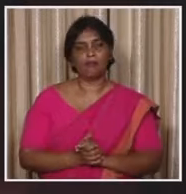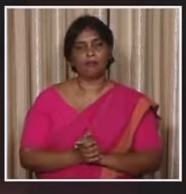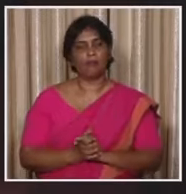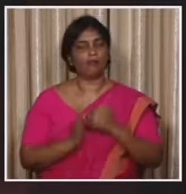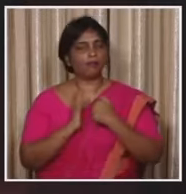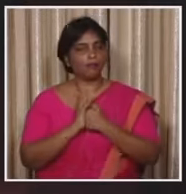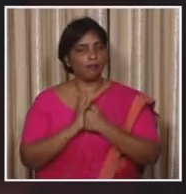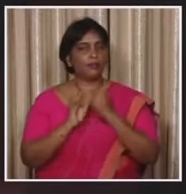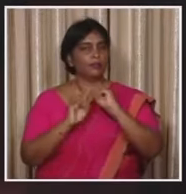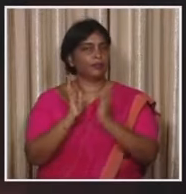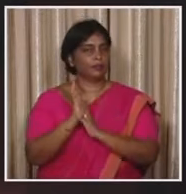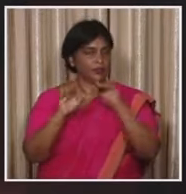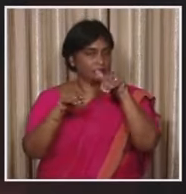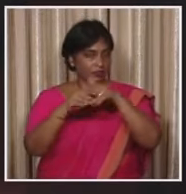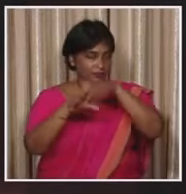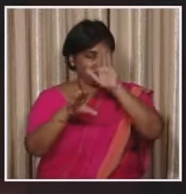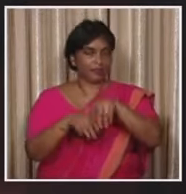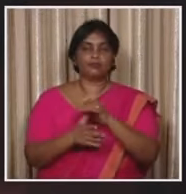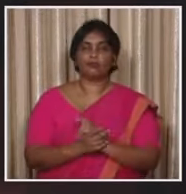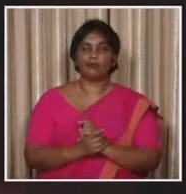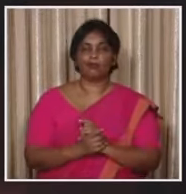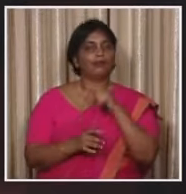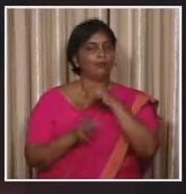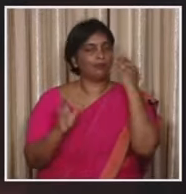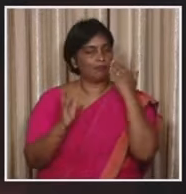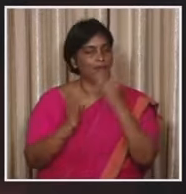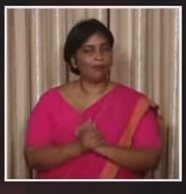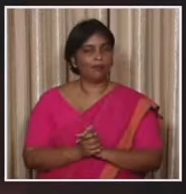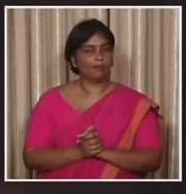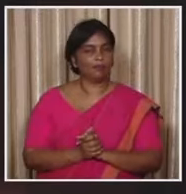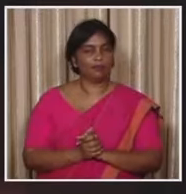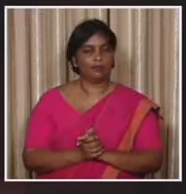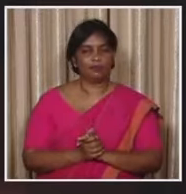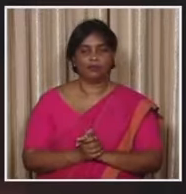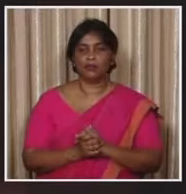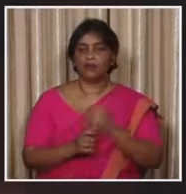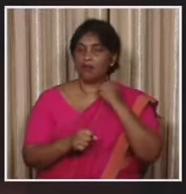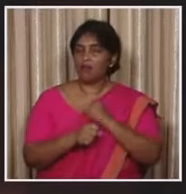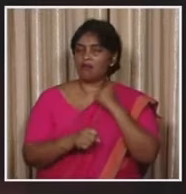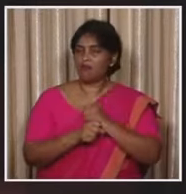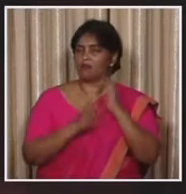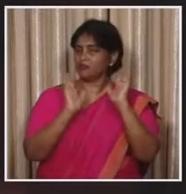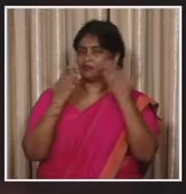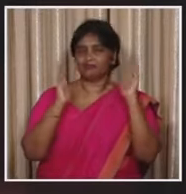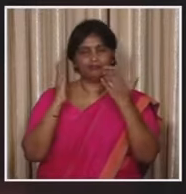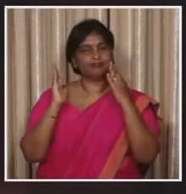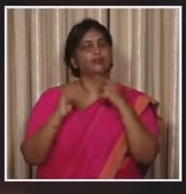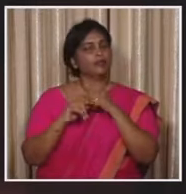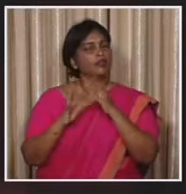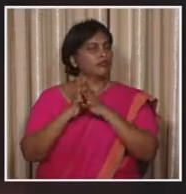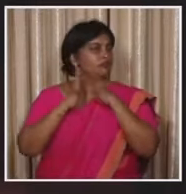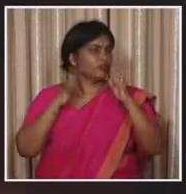ගරු අග්‍රාමාත්‍යතුමත් මේ ස්ථානයේ සිටින මොහොතක ඔබතුමා දන්නවා ආණ්ඩු ගණනාවක්